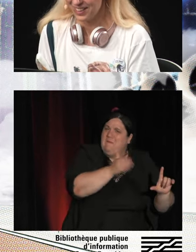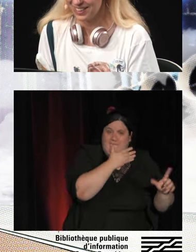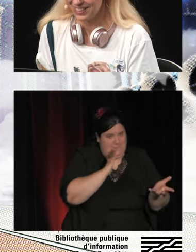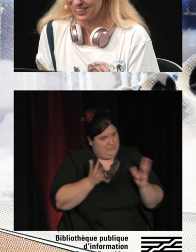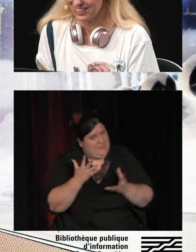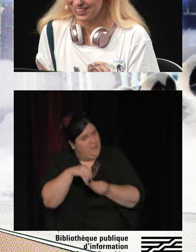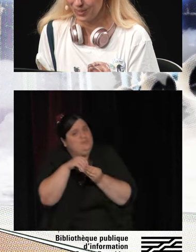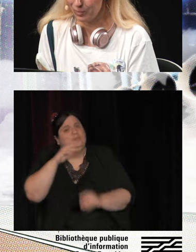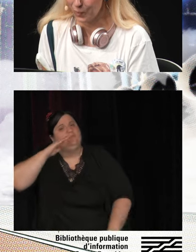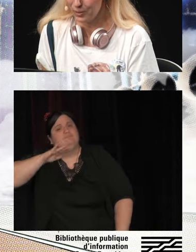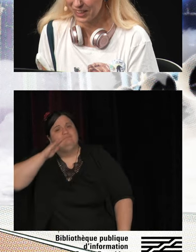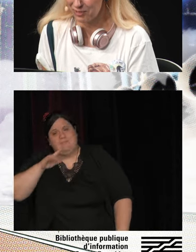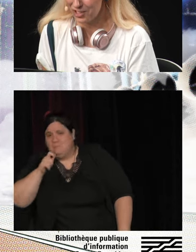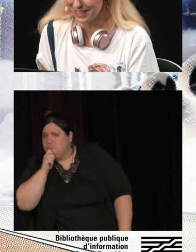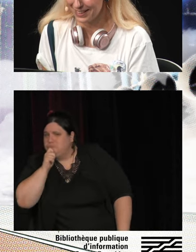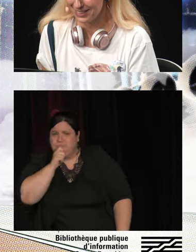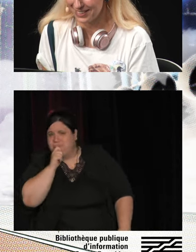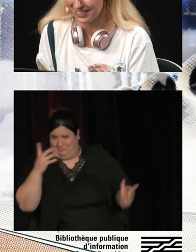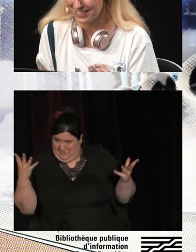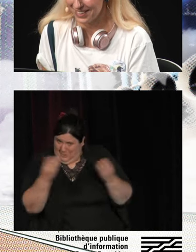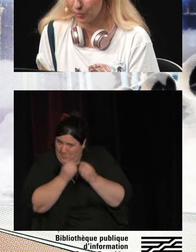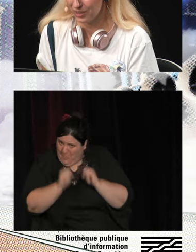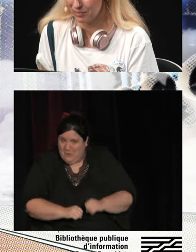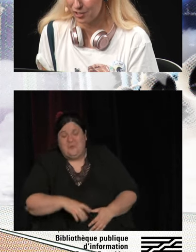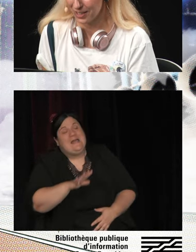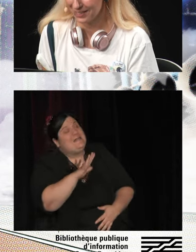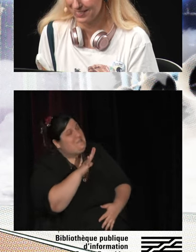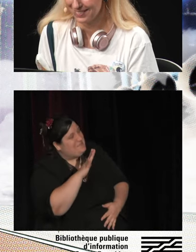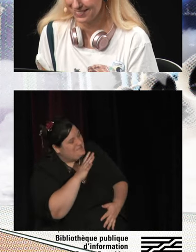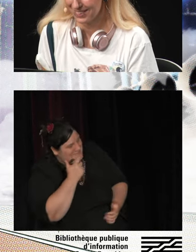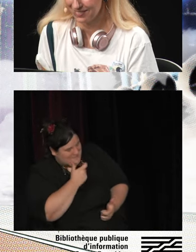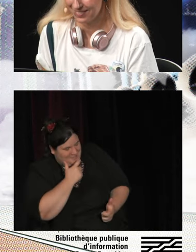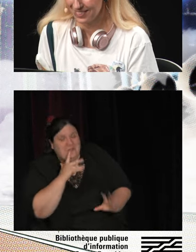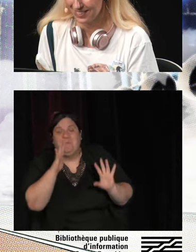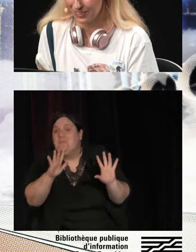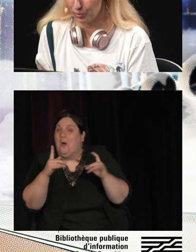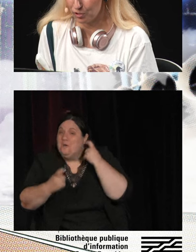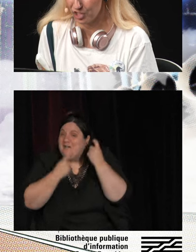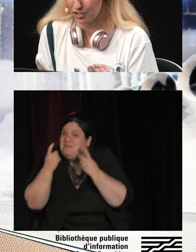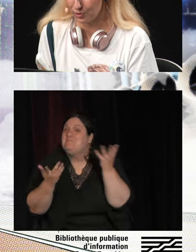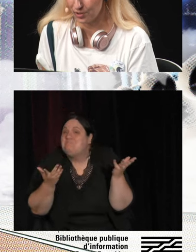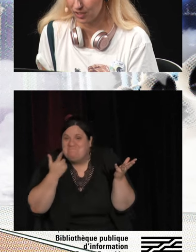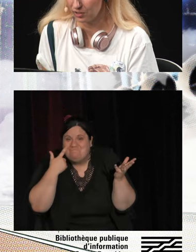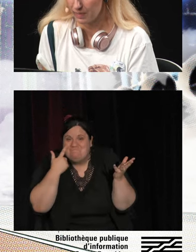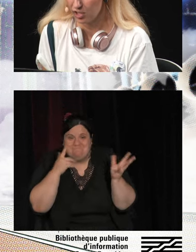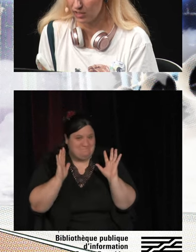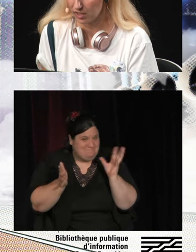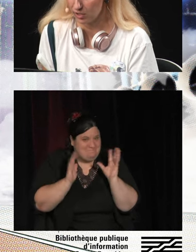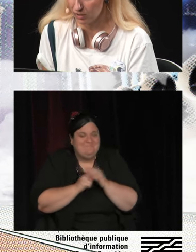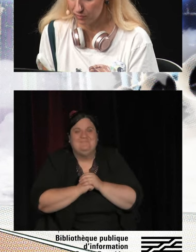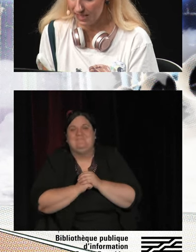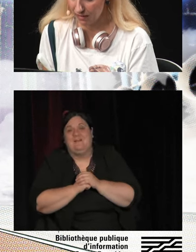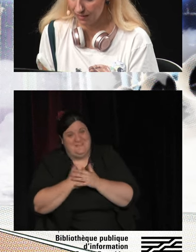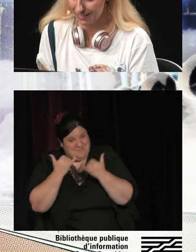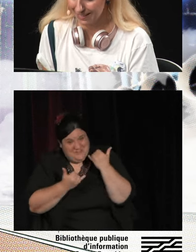Écoutez, on peut y réfléchir, hein. On peut y réfléchir. On peut changer de chanson. Oh, t'imagines?